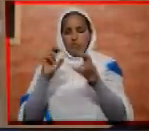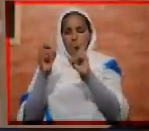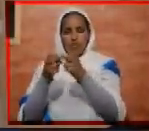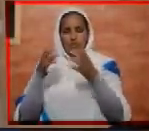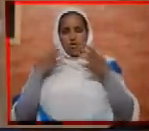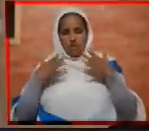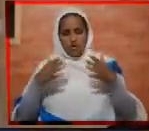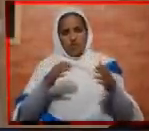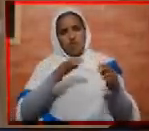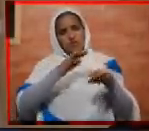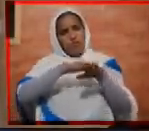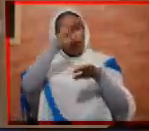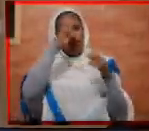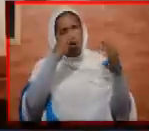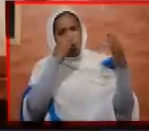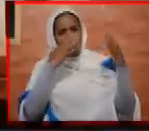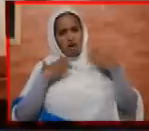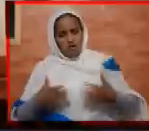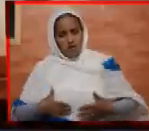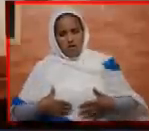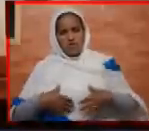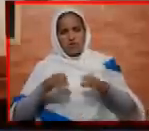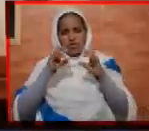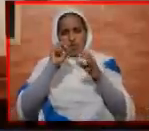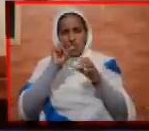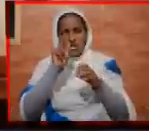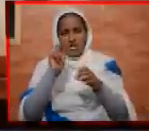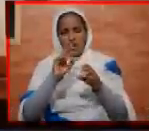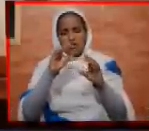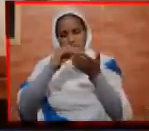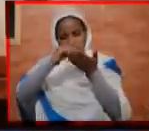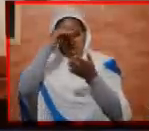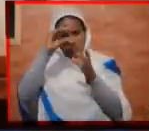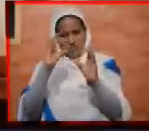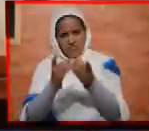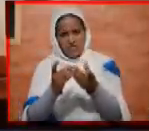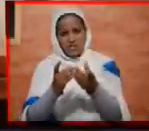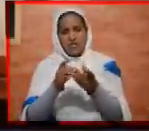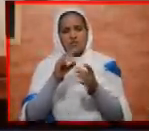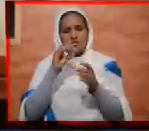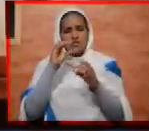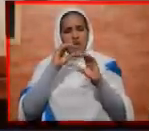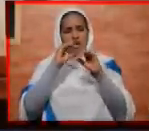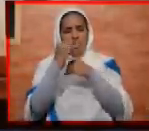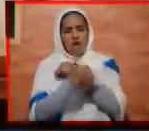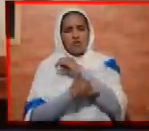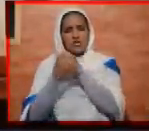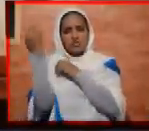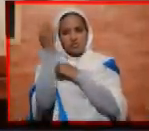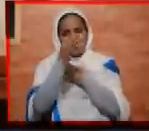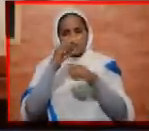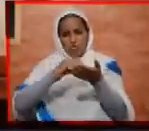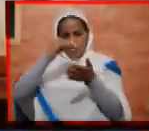ጊዜ እየሄደ ያያል። ሌላው ግን ያችን ትንሽ የሚወረውራትን ዝም ብሎ እዚህ ሆኖ ይወረውራል እንጂ